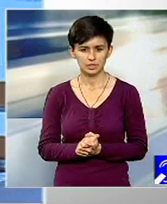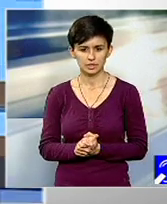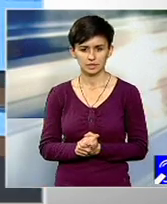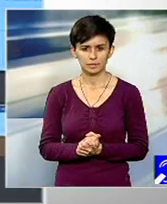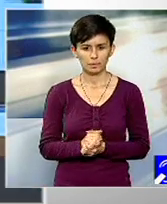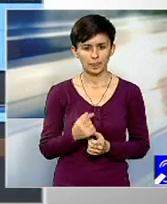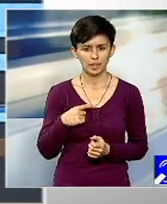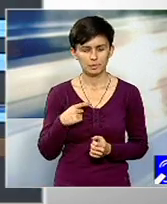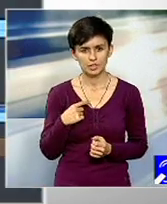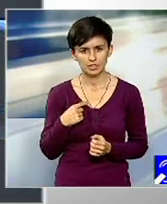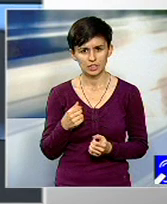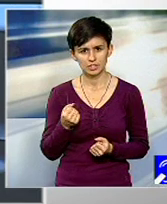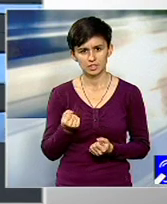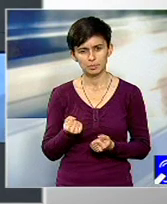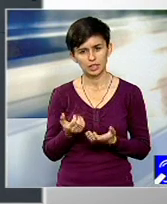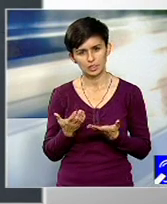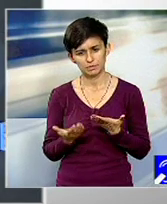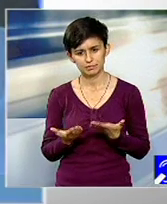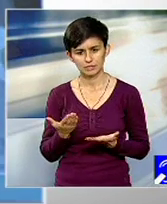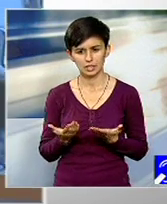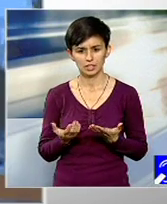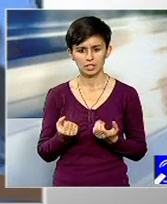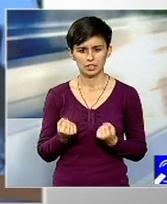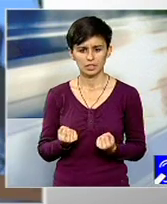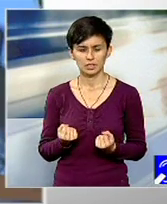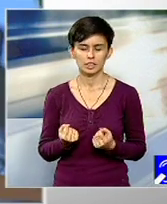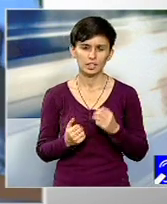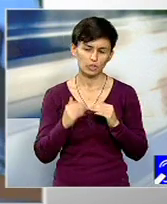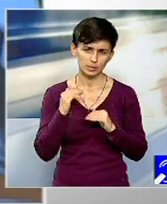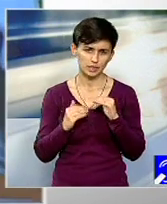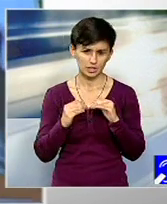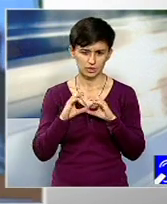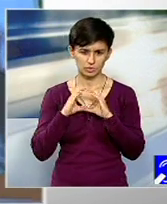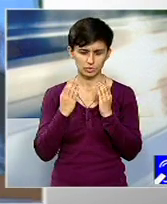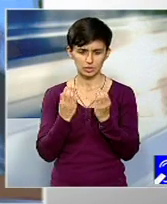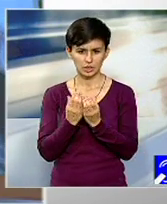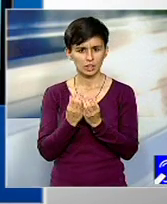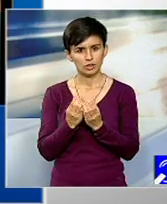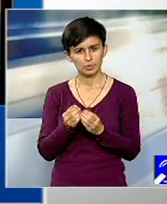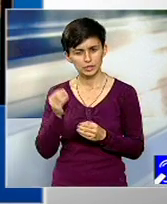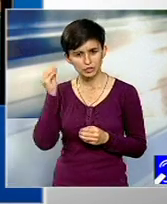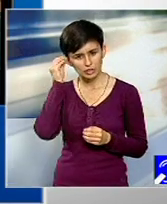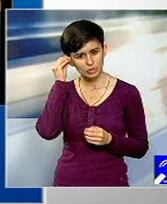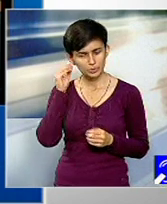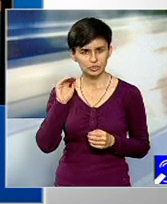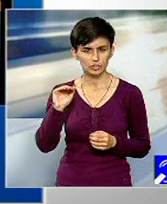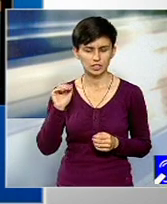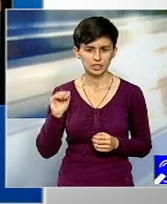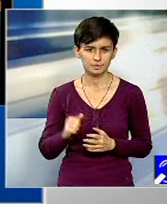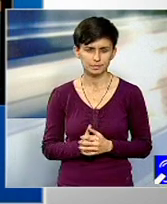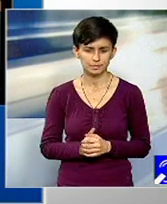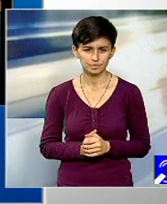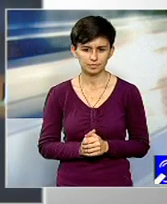e mai grea decât, cu siguranță e mai grea decât mingea de torba, asta știu, nu? Dar e mai grea decât o minge obișnuită, să spunem, o minge de basket